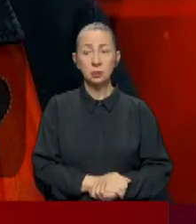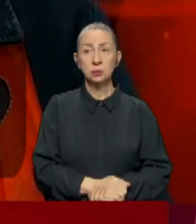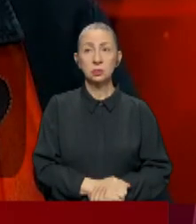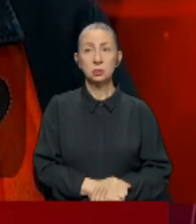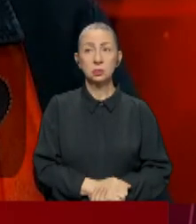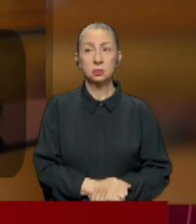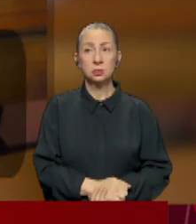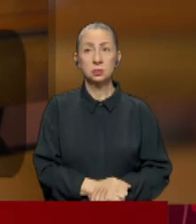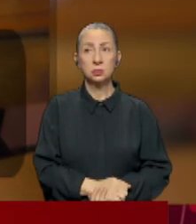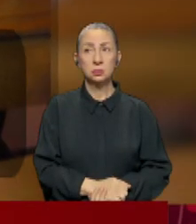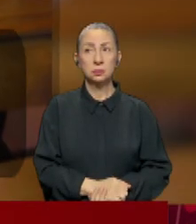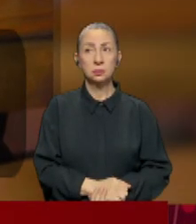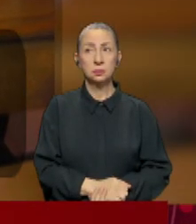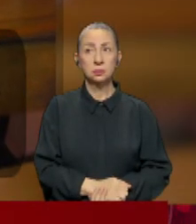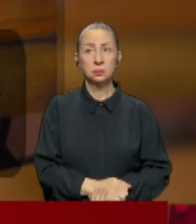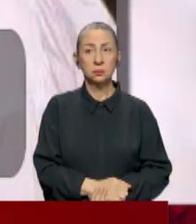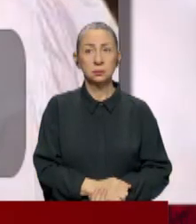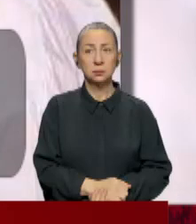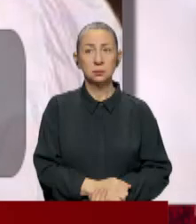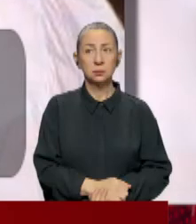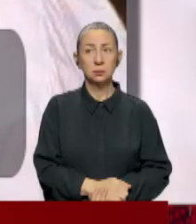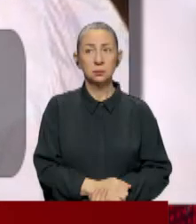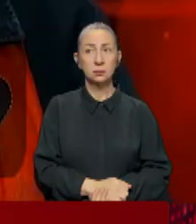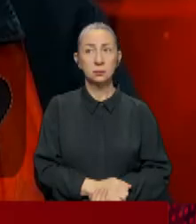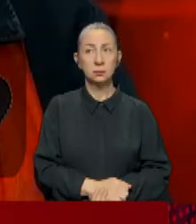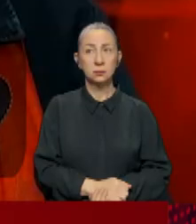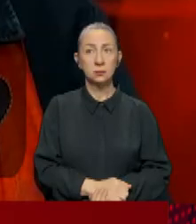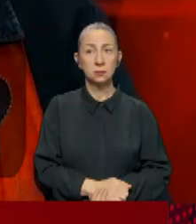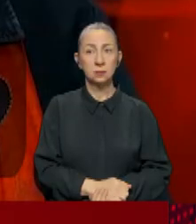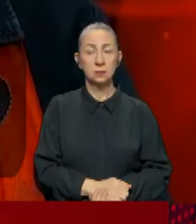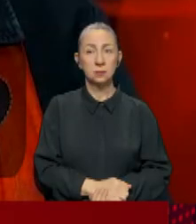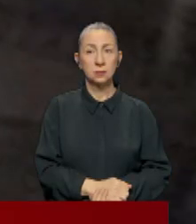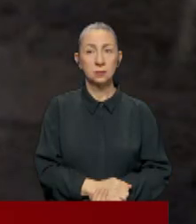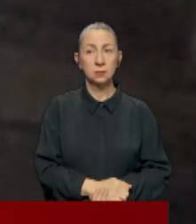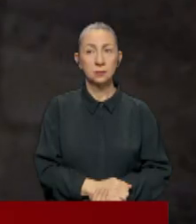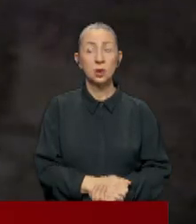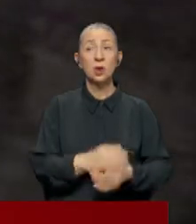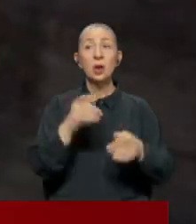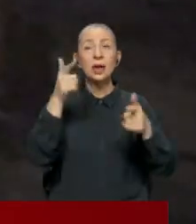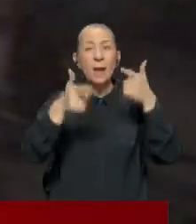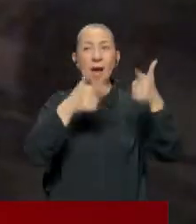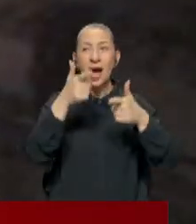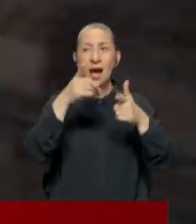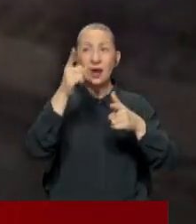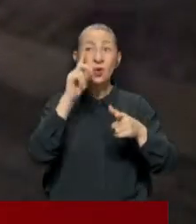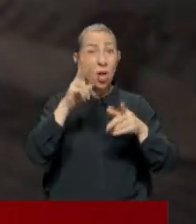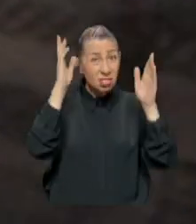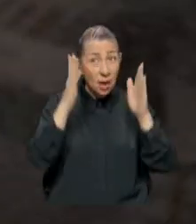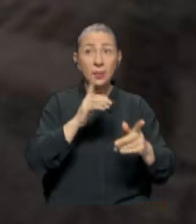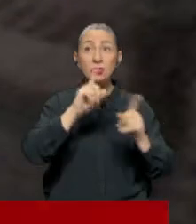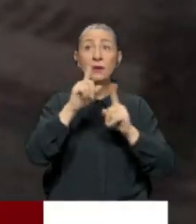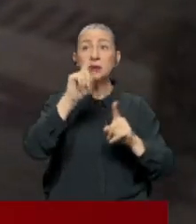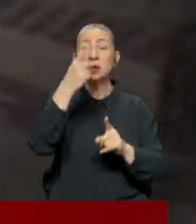Adaletsiz bir ülkede yaşamak istemiyorum. Beni oğlumu öldürdüler. Güvenlik kamerası görüntülerine rağmen